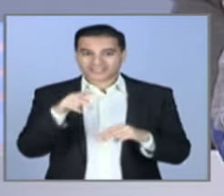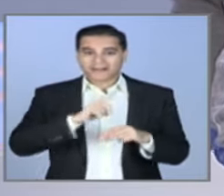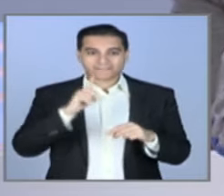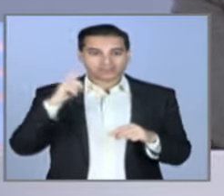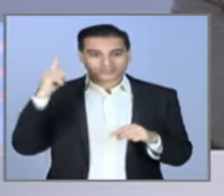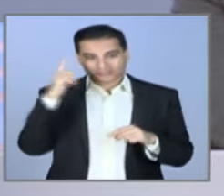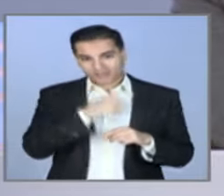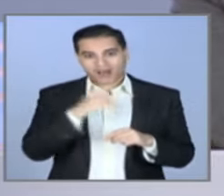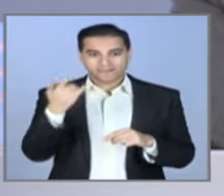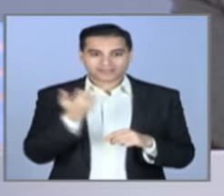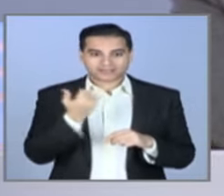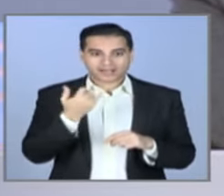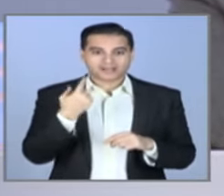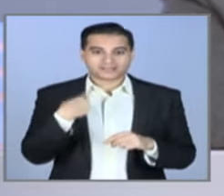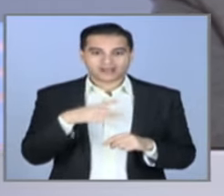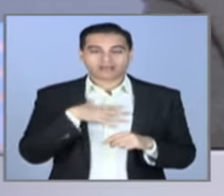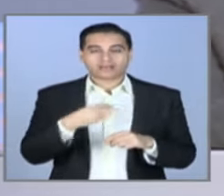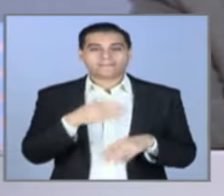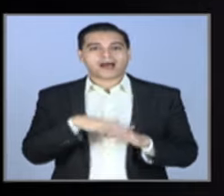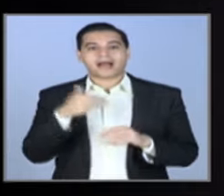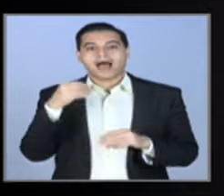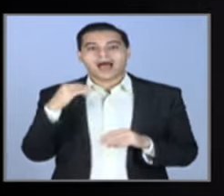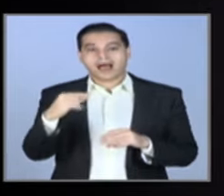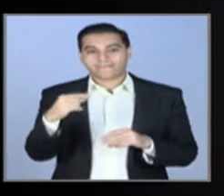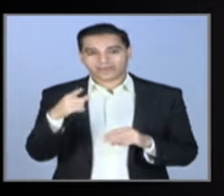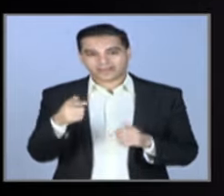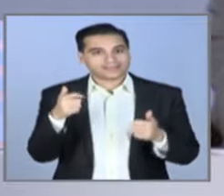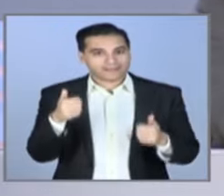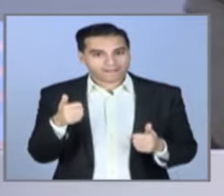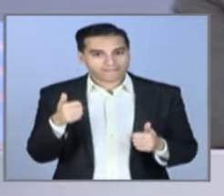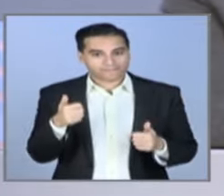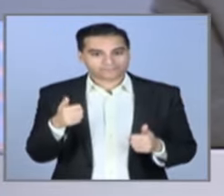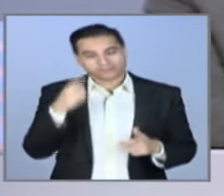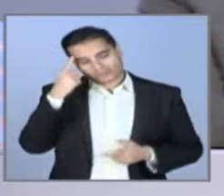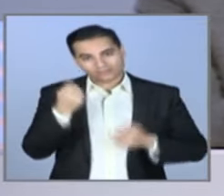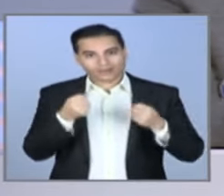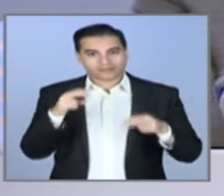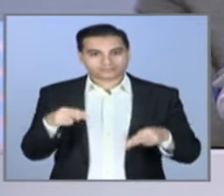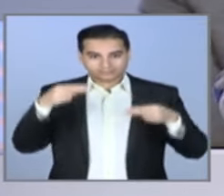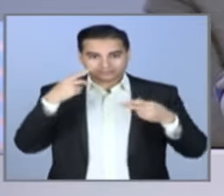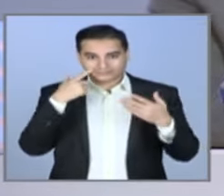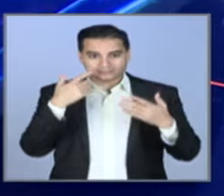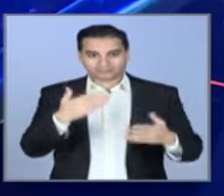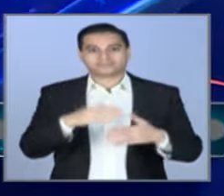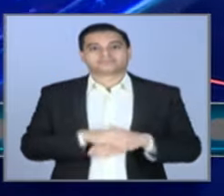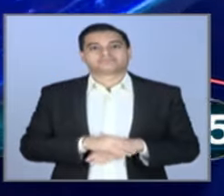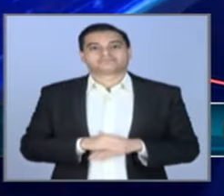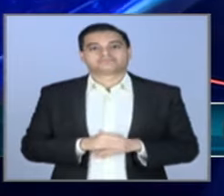اتفقنا؟ نطمن على أحمد. أحمد تمام. تحت الضغط